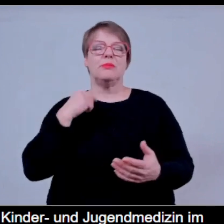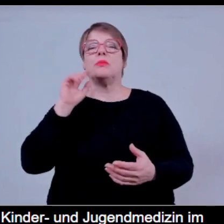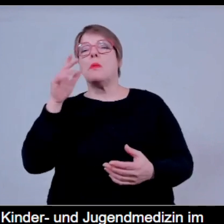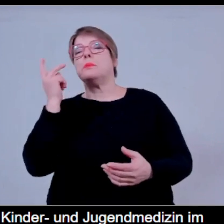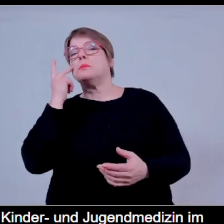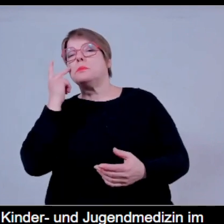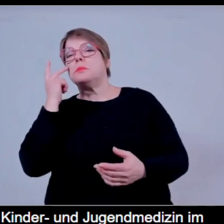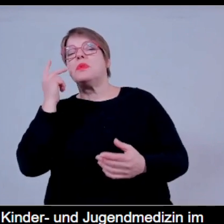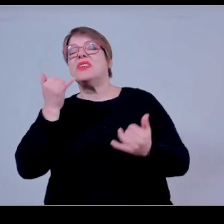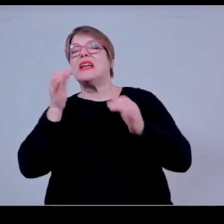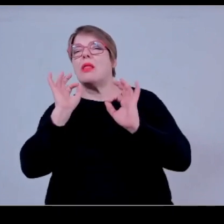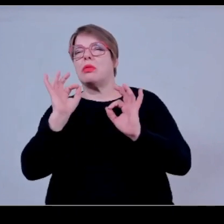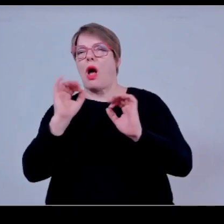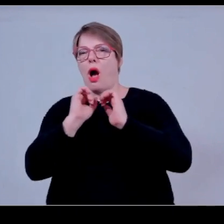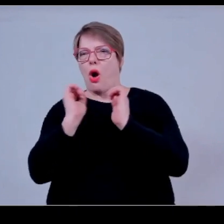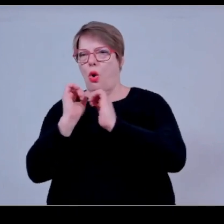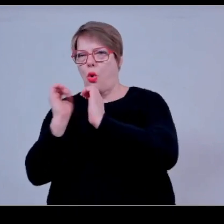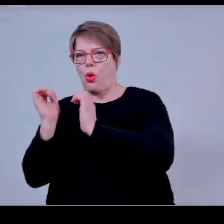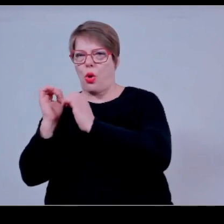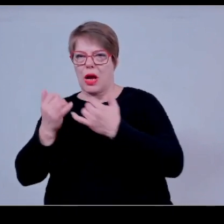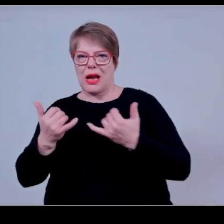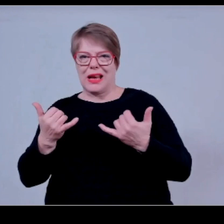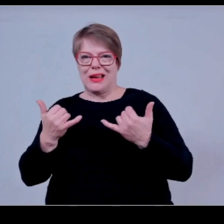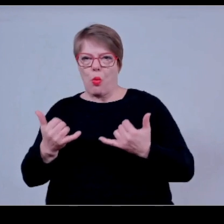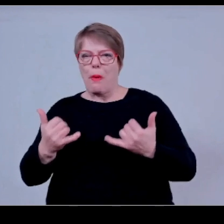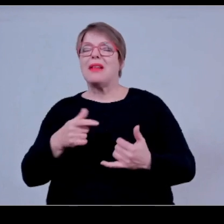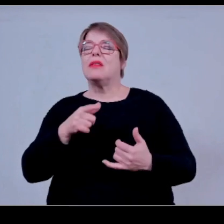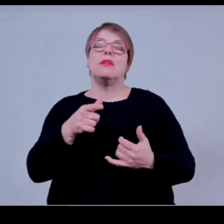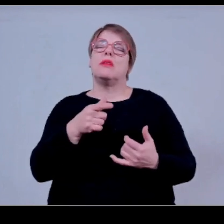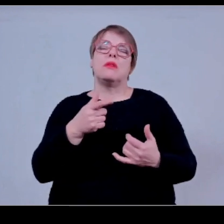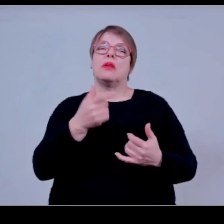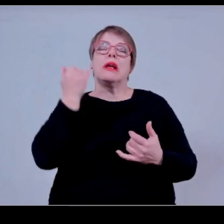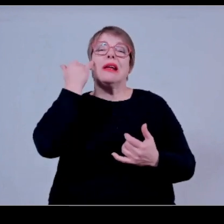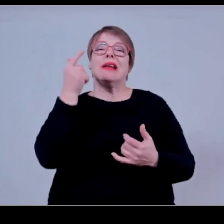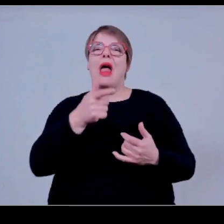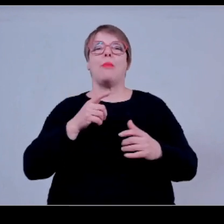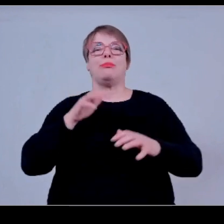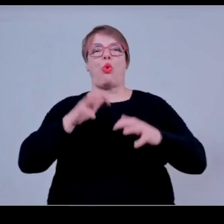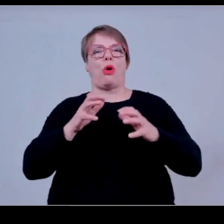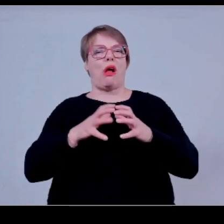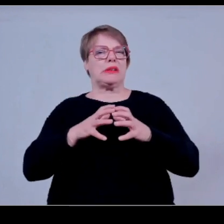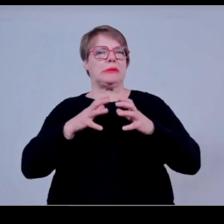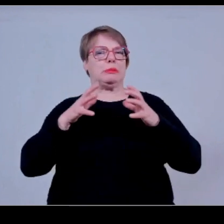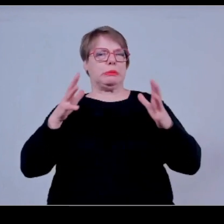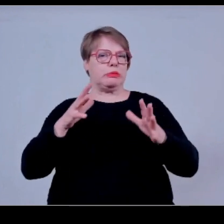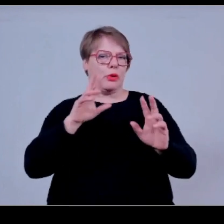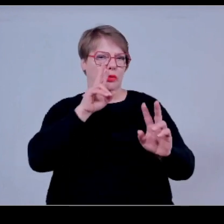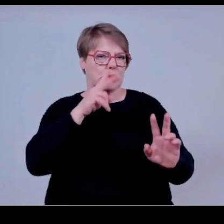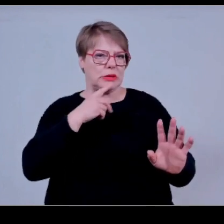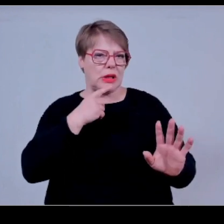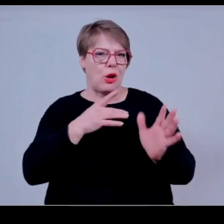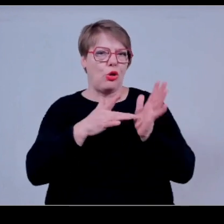in der Talkshow. Aber man muss einfach daraus die Schlussfolgerung ziehen, dass wir das jetzt wirklich mal genau anschauen müssen. Es sind 128